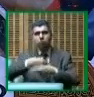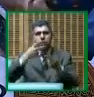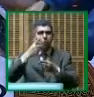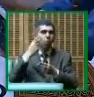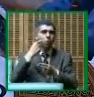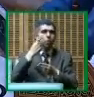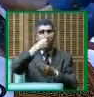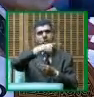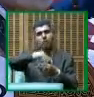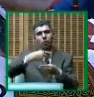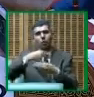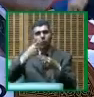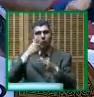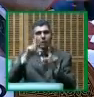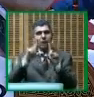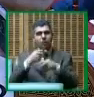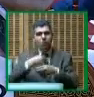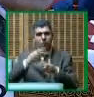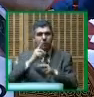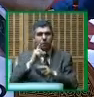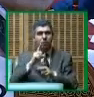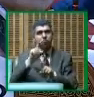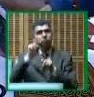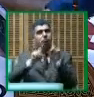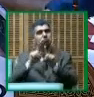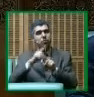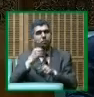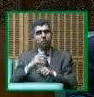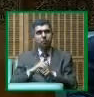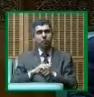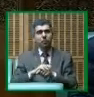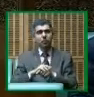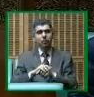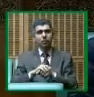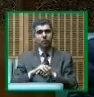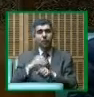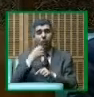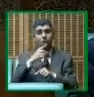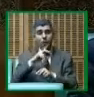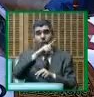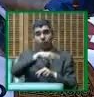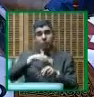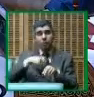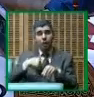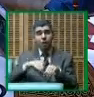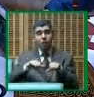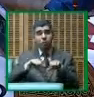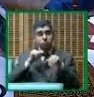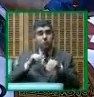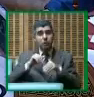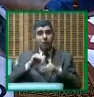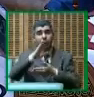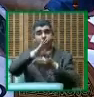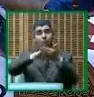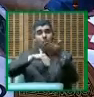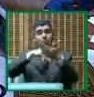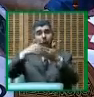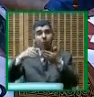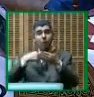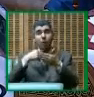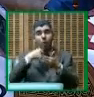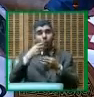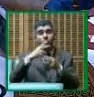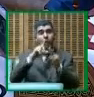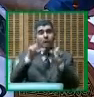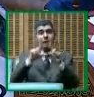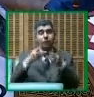صرفنا اكثر منها، فلذلك لا داعي للمغالطه. شكرا. على هذا المستوى. اما موضوع الاستقاله اللي كتكلم عليه، هذه هي المناسبه باش